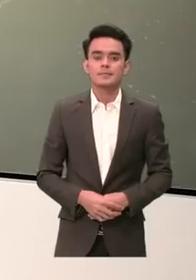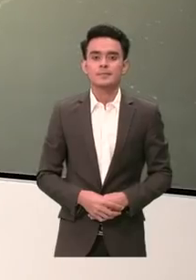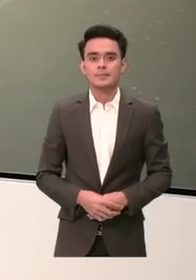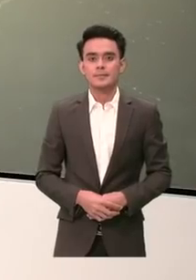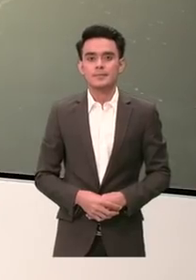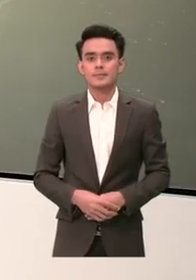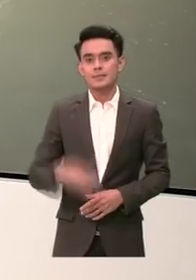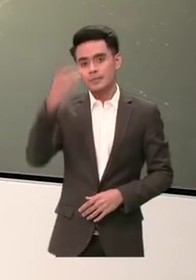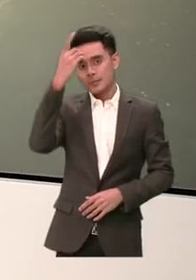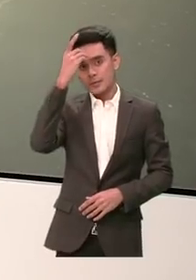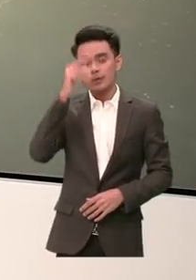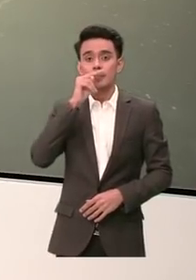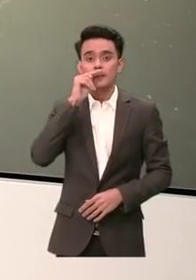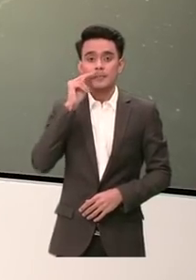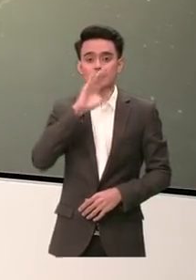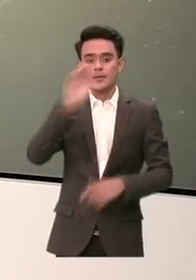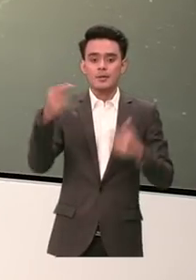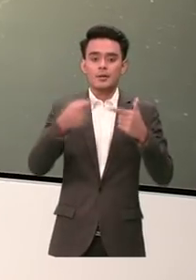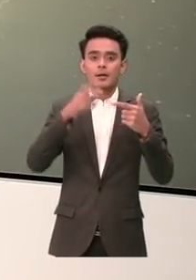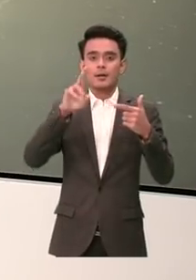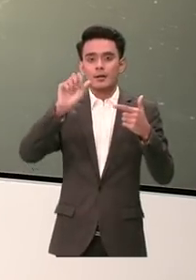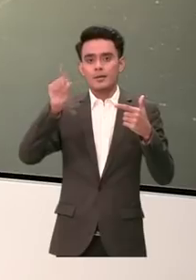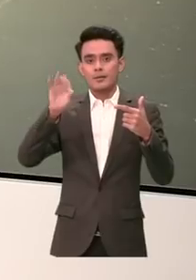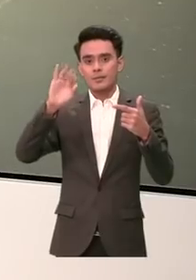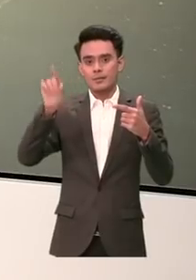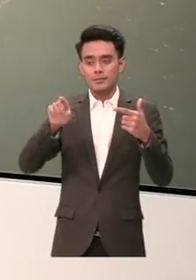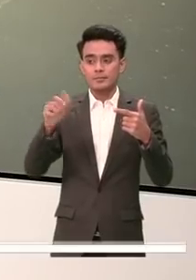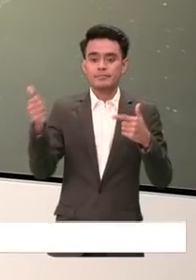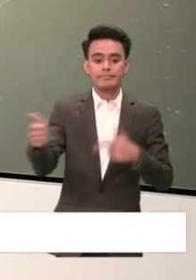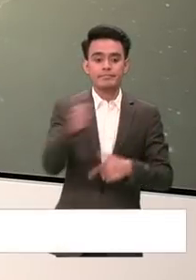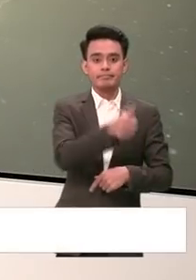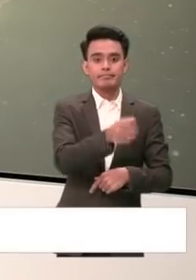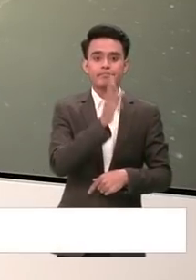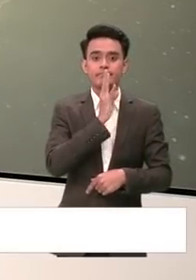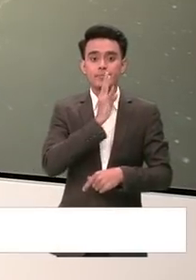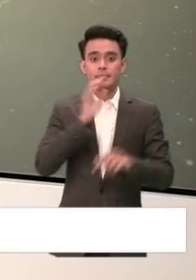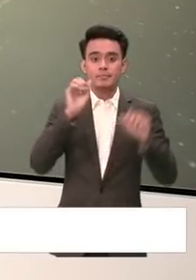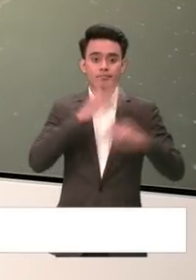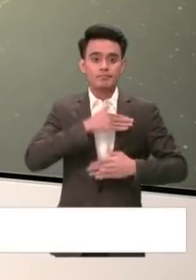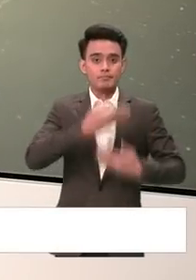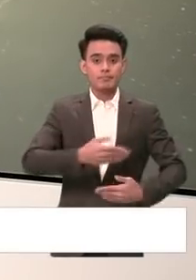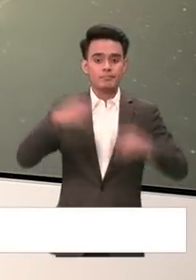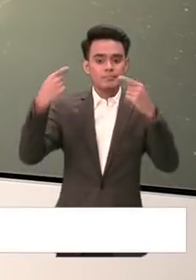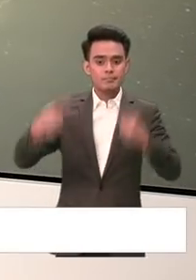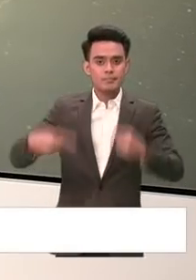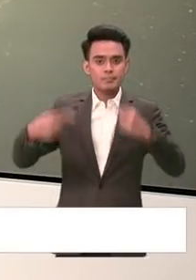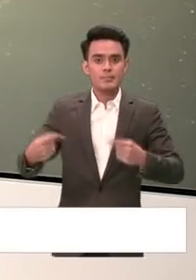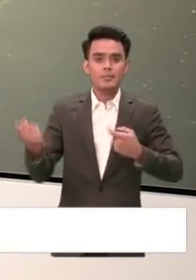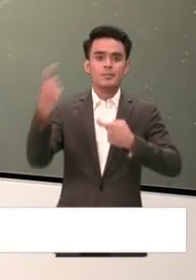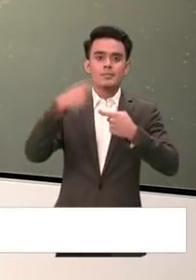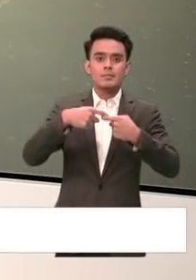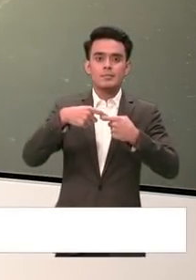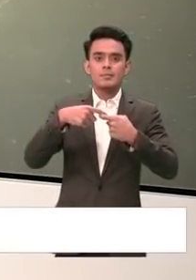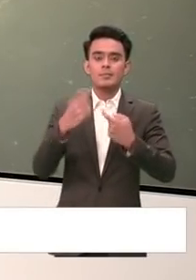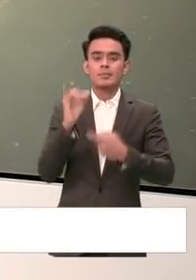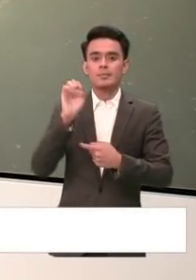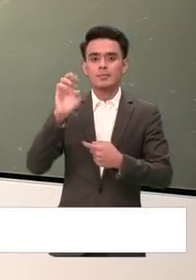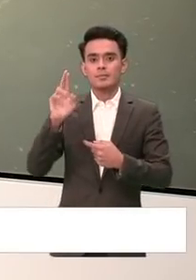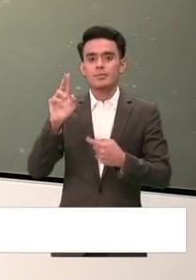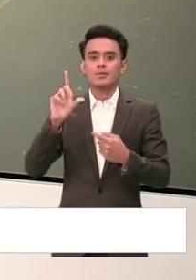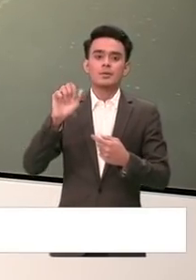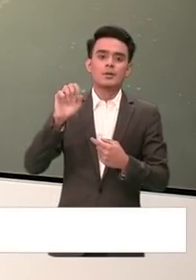Hai jatuh Najib Razak dan rafizi Ramli masing-masing dikatakan sanggup berdebat berhubung isu Sapura